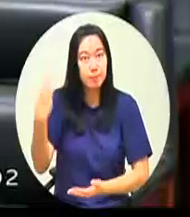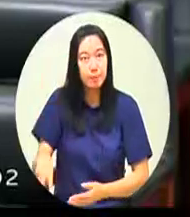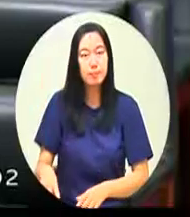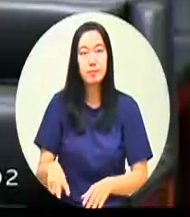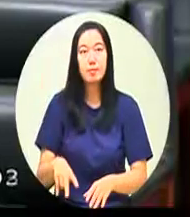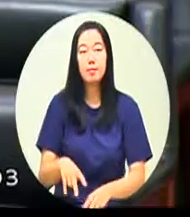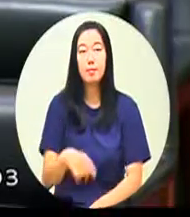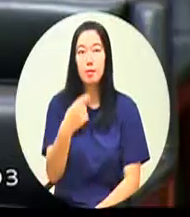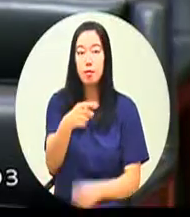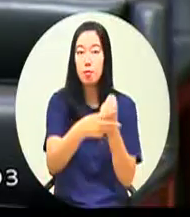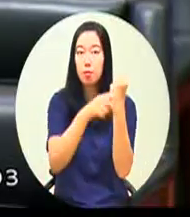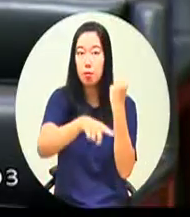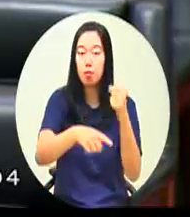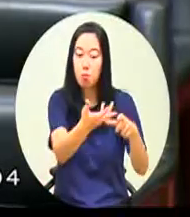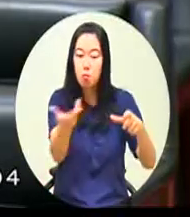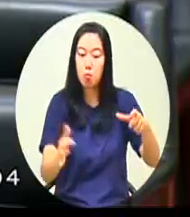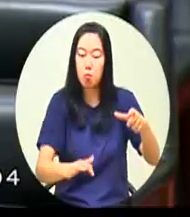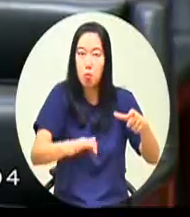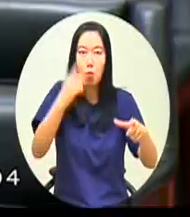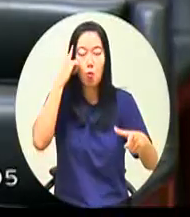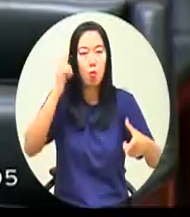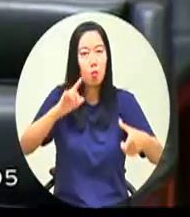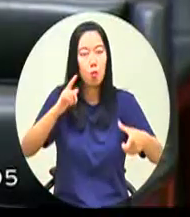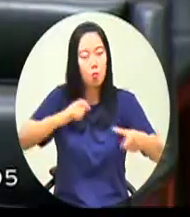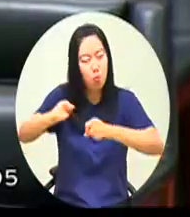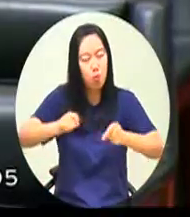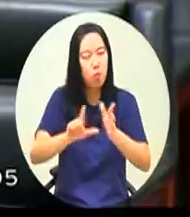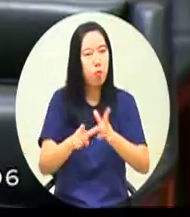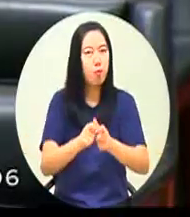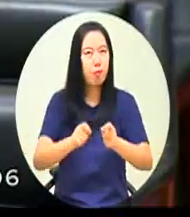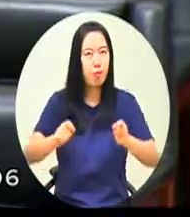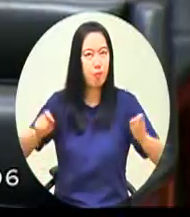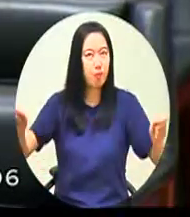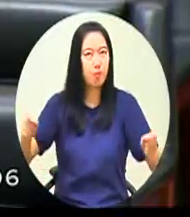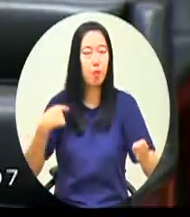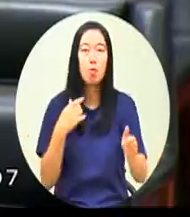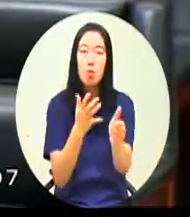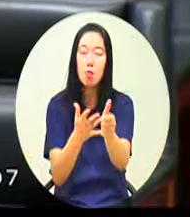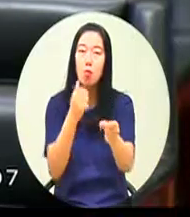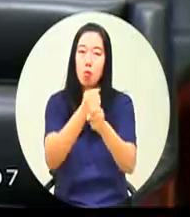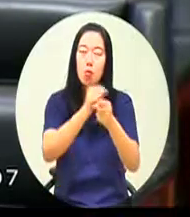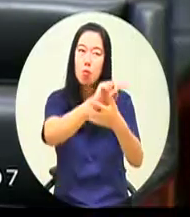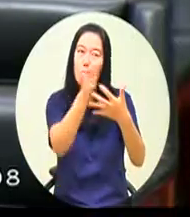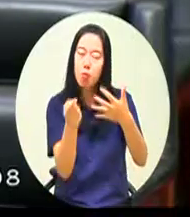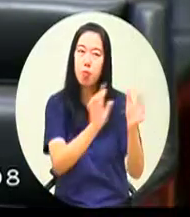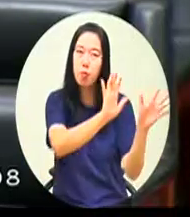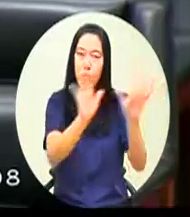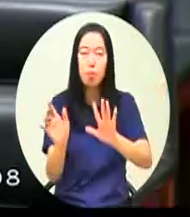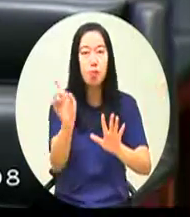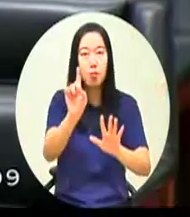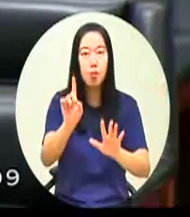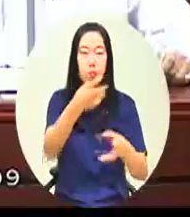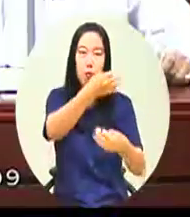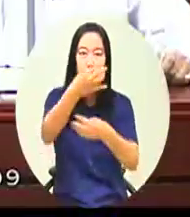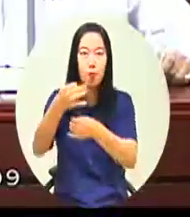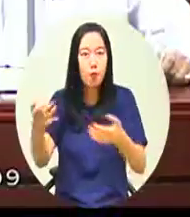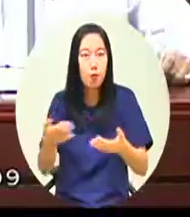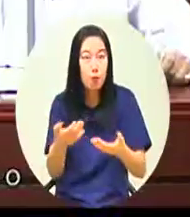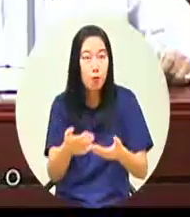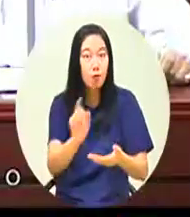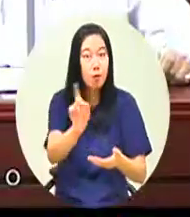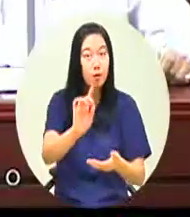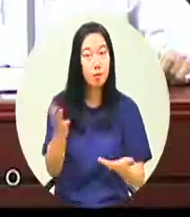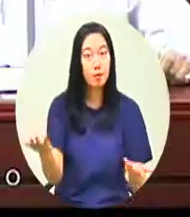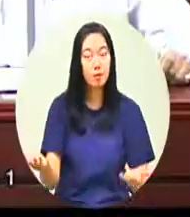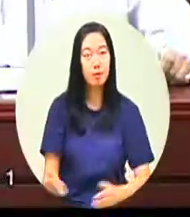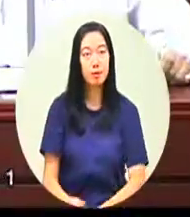里的自洪处，已经拢规划足久啊吼。啊，改成我想要了解当时要动工，当时来做者。 因为这部分甲议员报